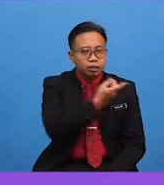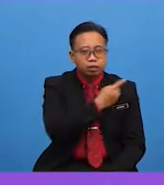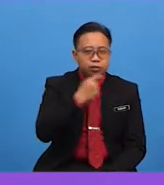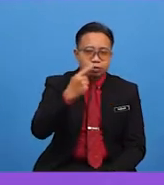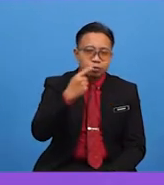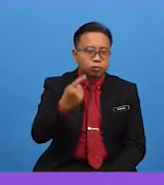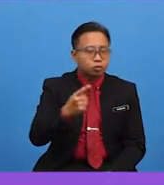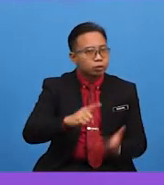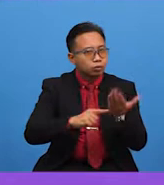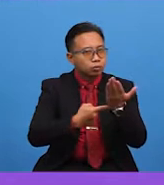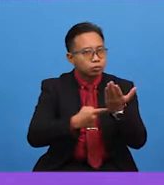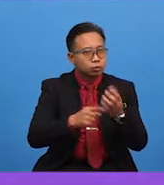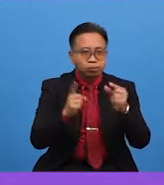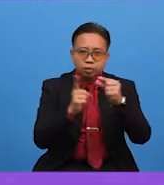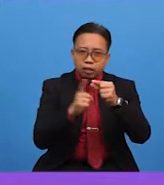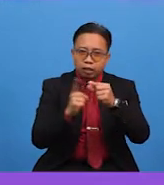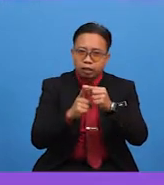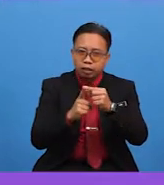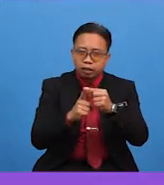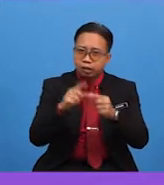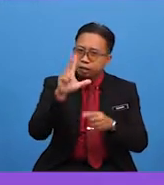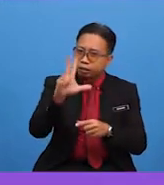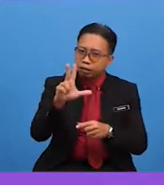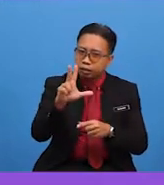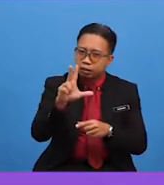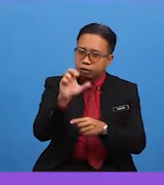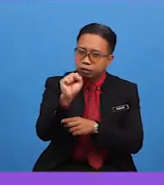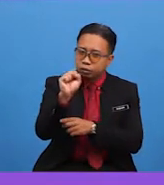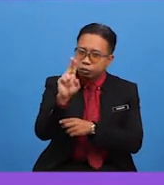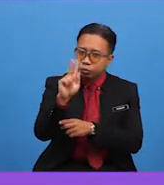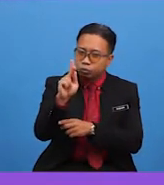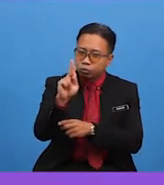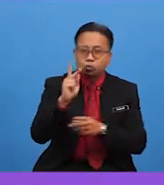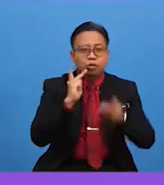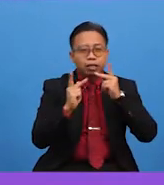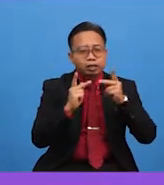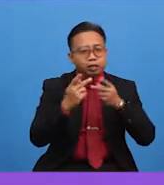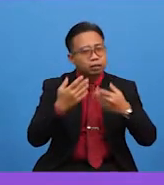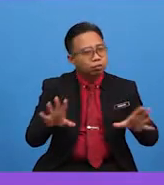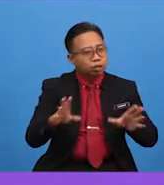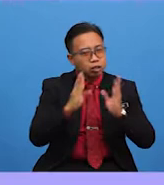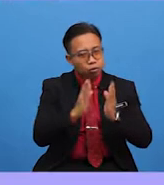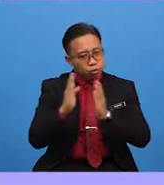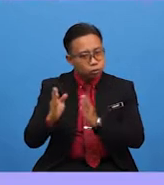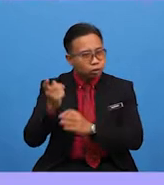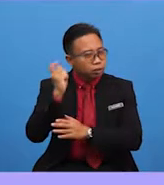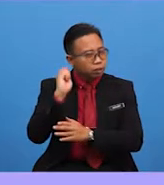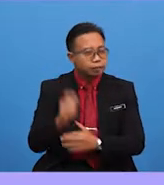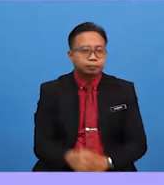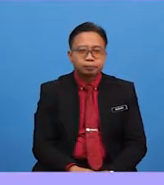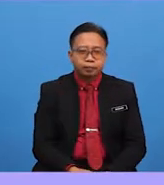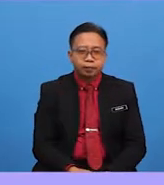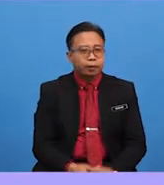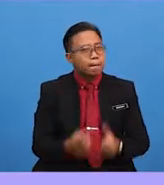semula perkataan tiga suku kata yang telah kita susun. Perkataan